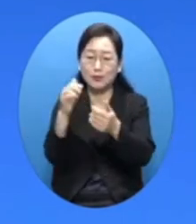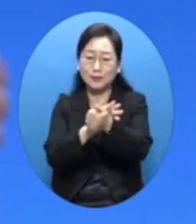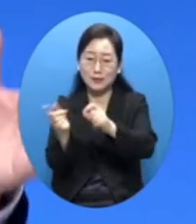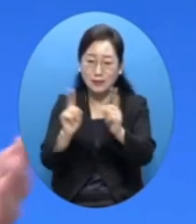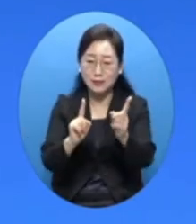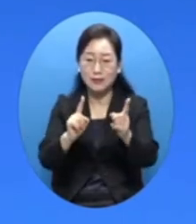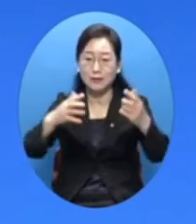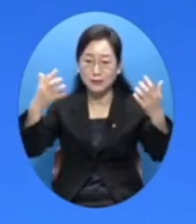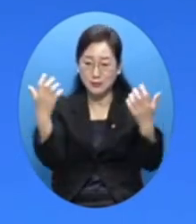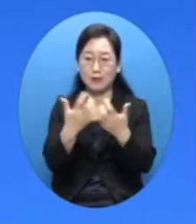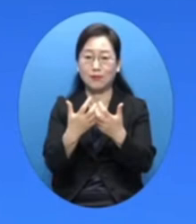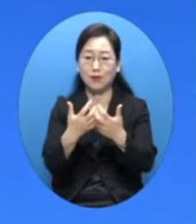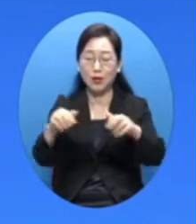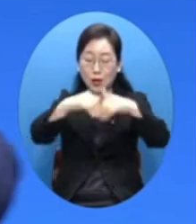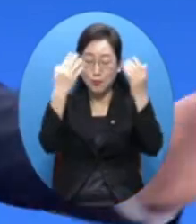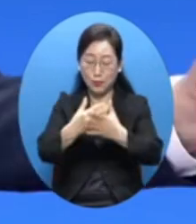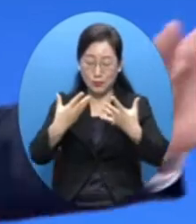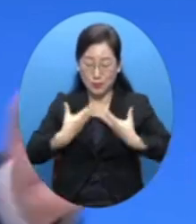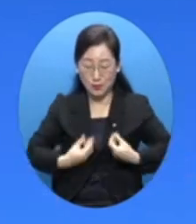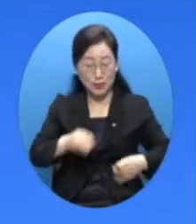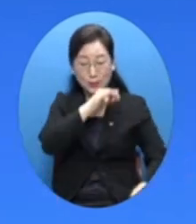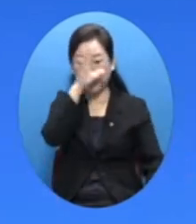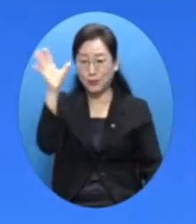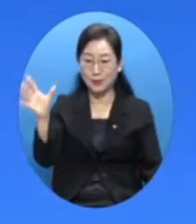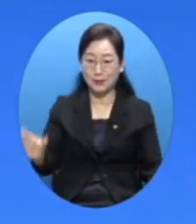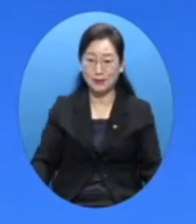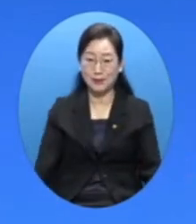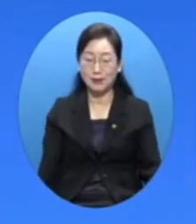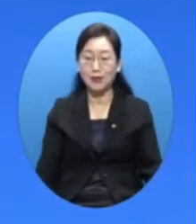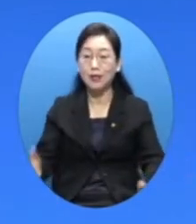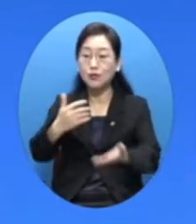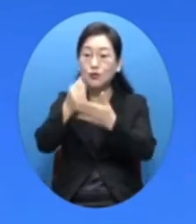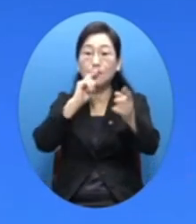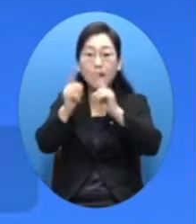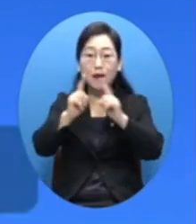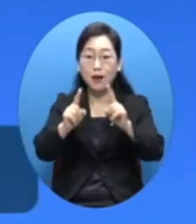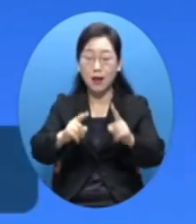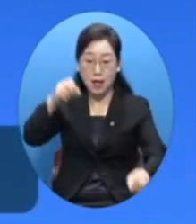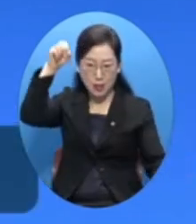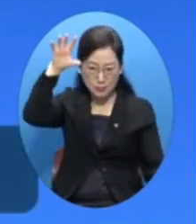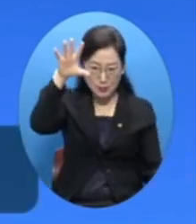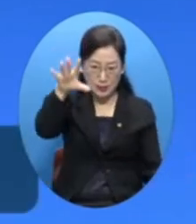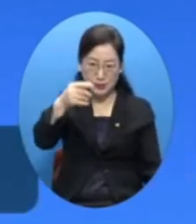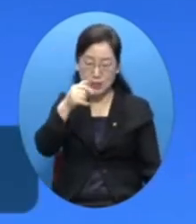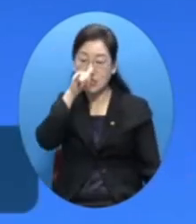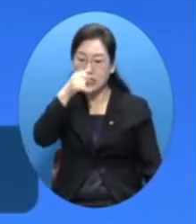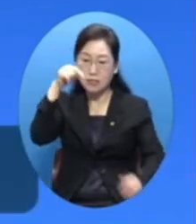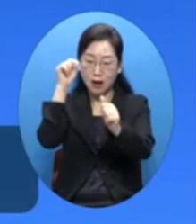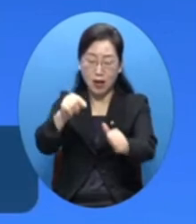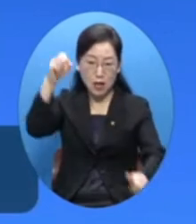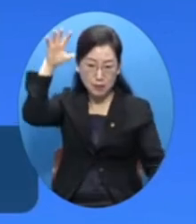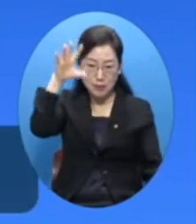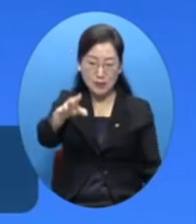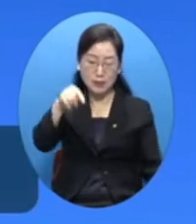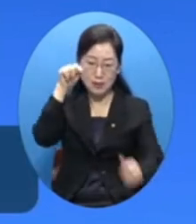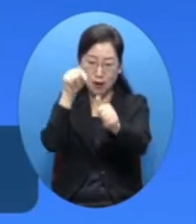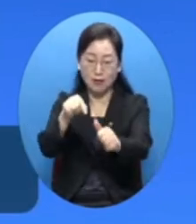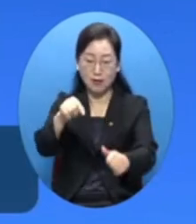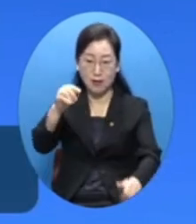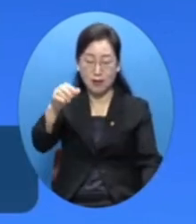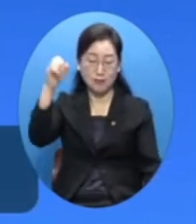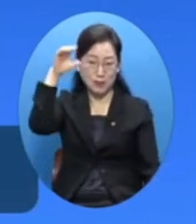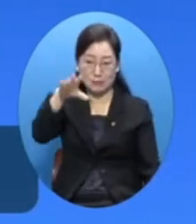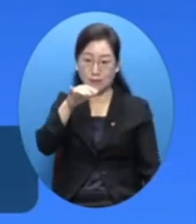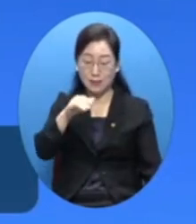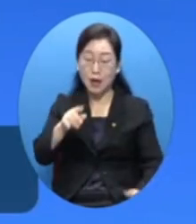강물이 넘쳐나게 돼서 모든 절망이 떠나가게 되는 것입니다. 주님 말씀하십니다. 빛이 있으라! 빛이 있으라! 빛이 있으라!